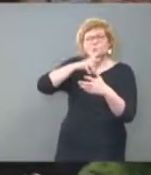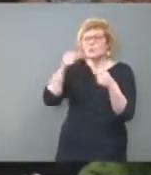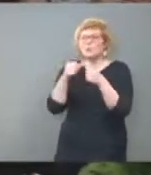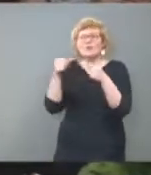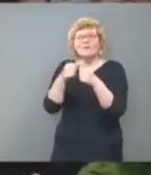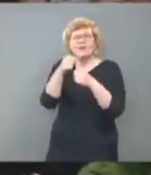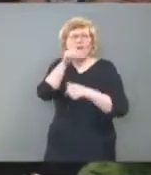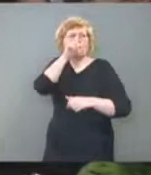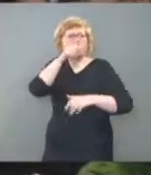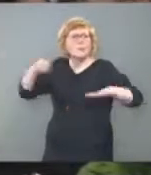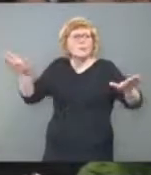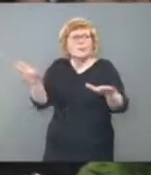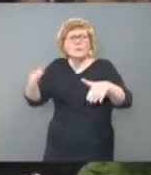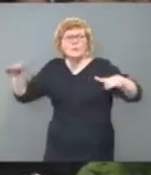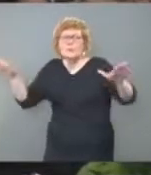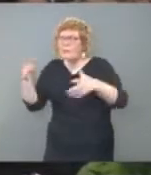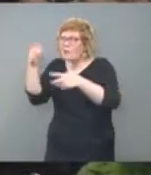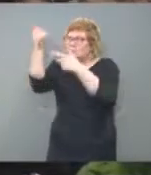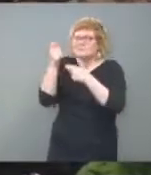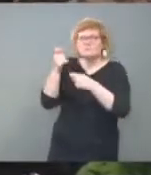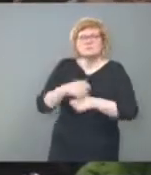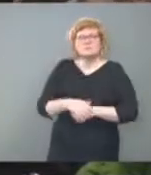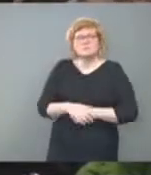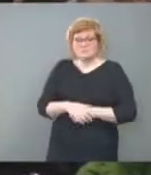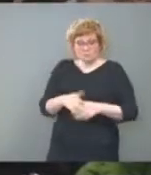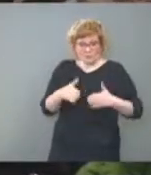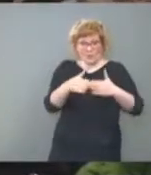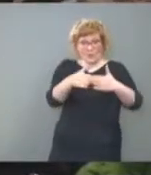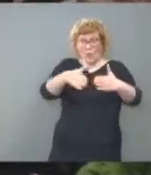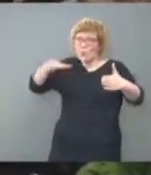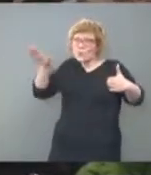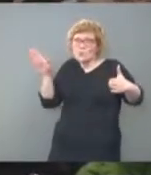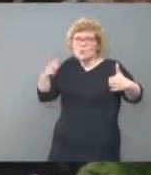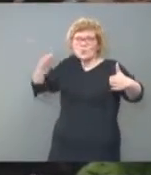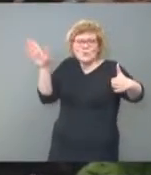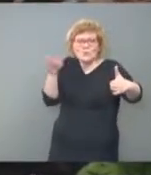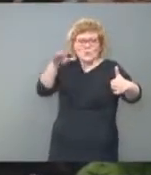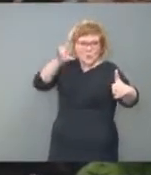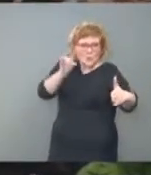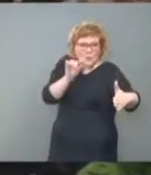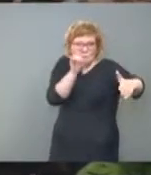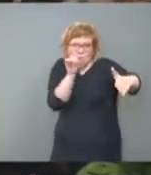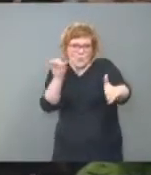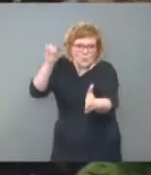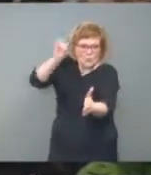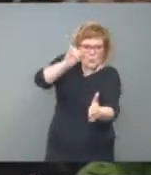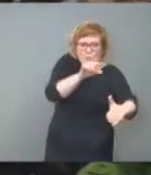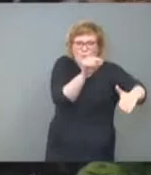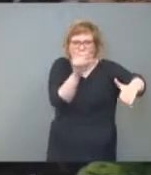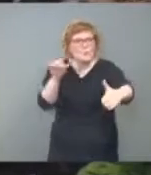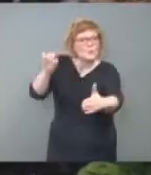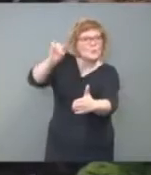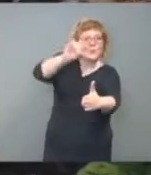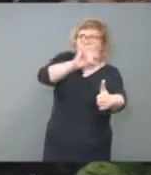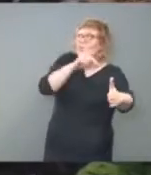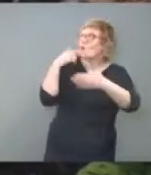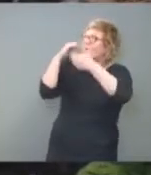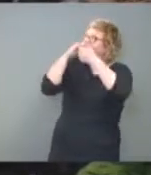qui suivent, indolents compagnons de voyage, le navire glissant sur les gouffres